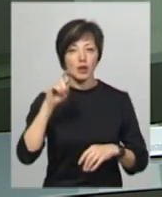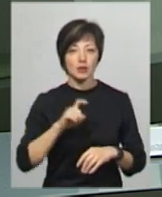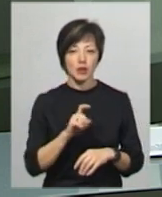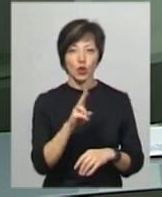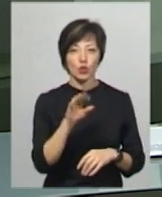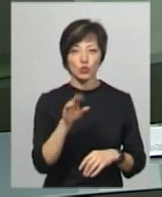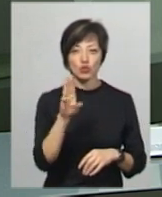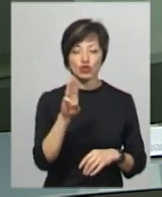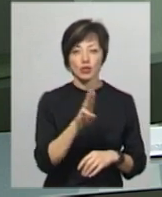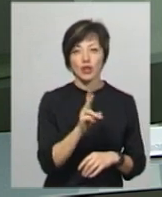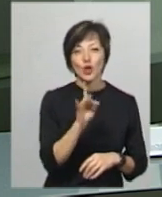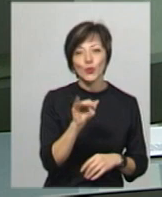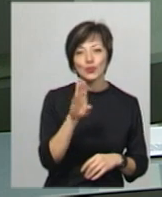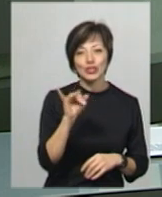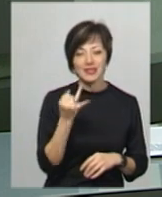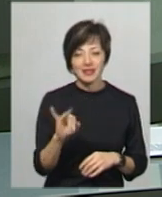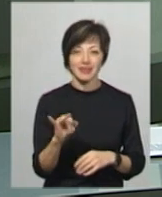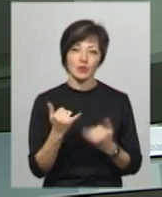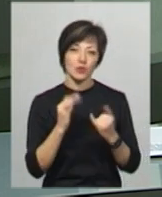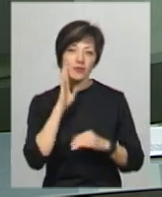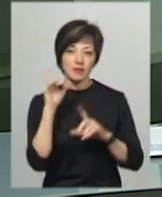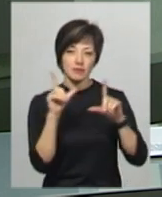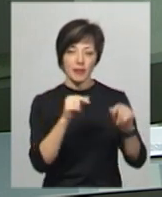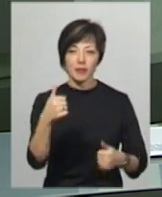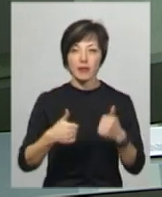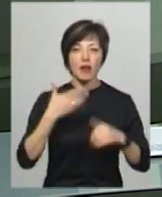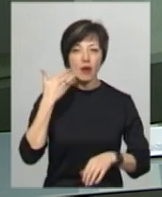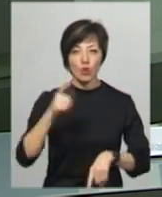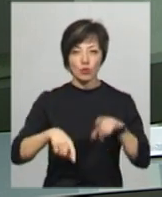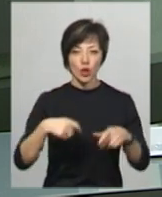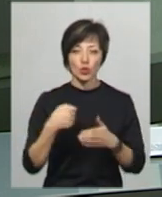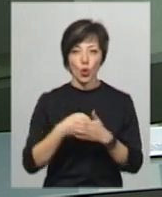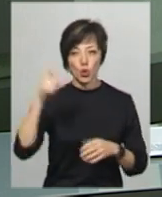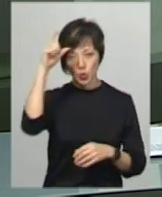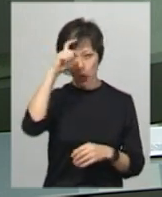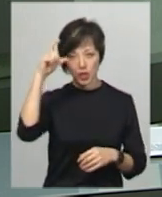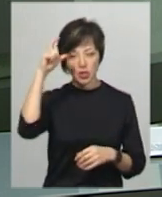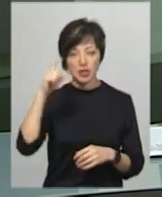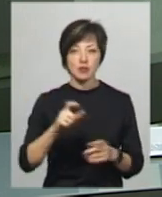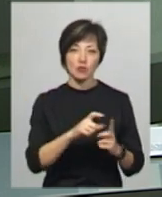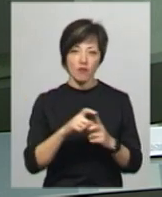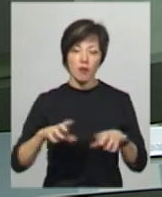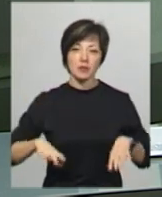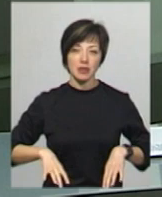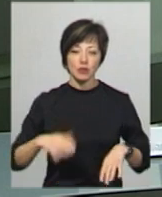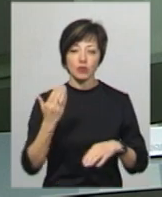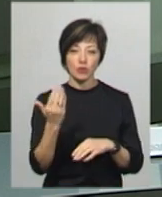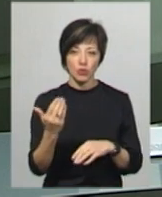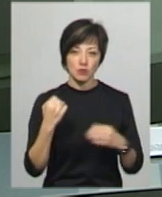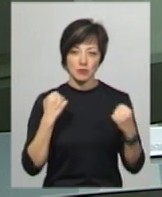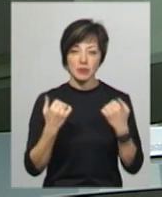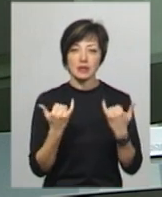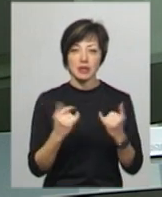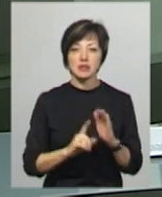Вадимом Крушинським, сьогодні вранці вирушили на змагання з легкої атлетики до Туреччини. За словами Вадима Крушинського, у його підопічної